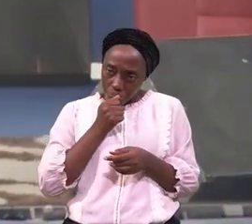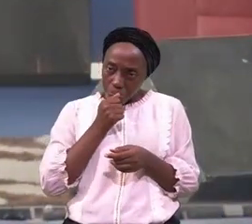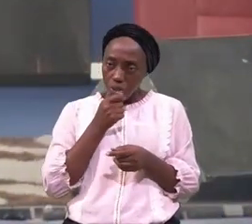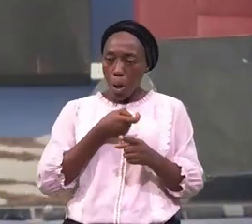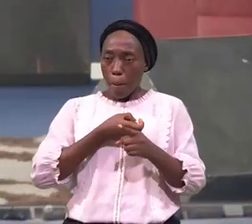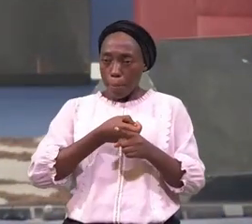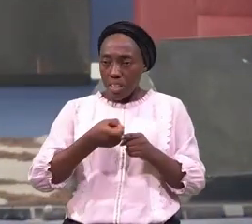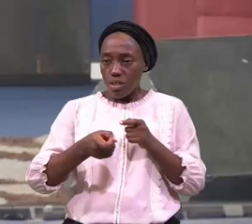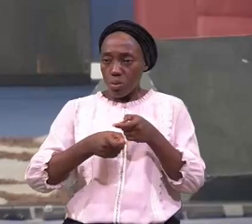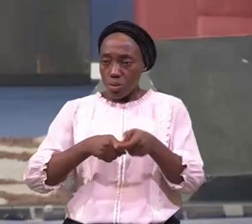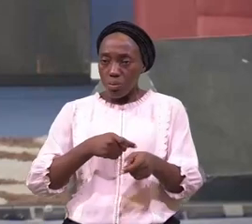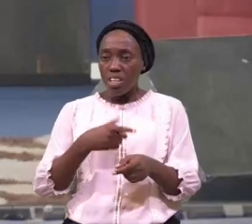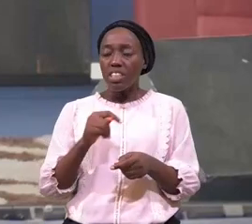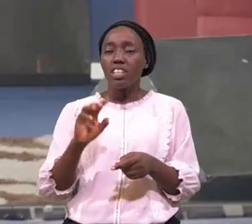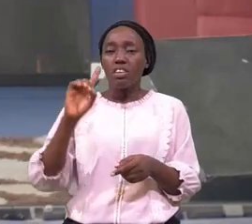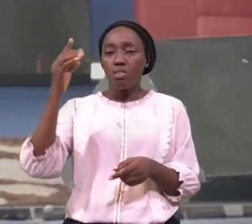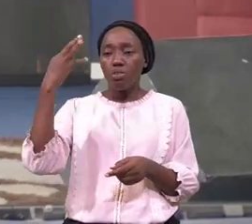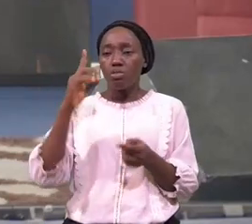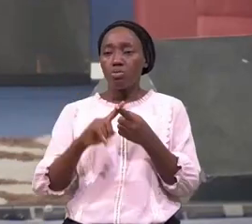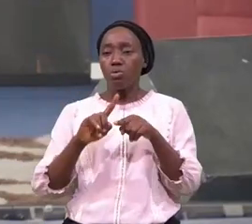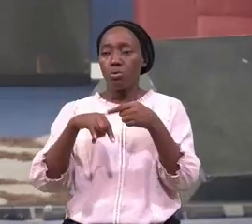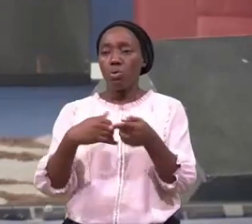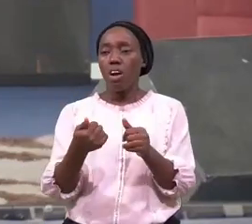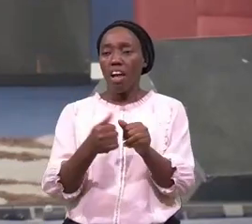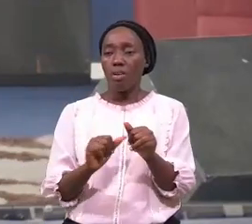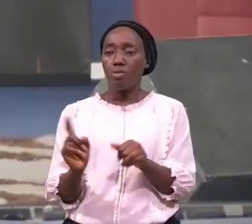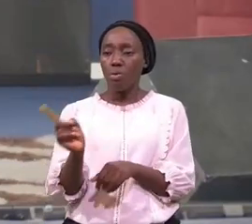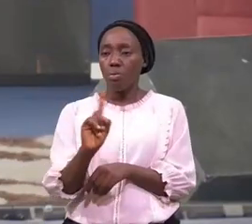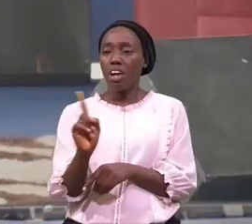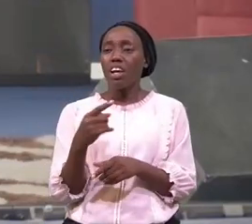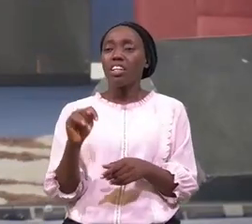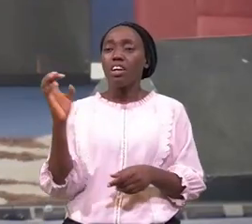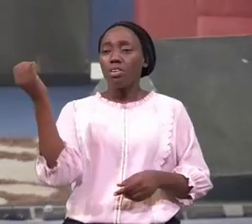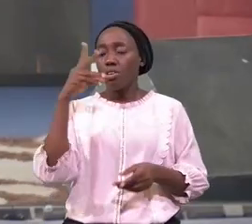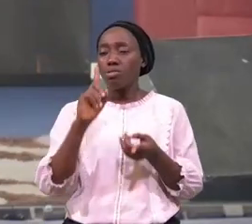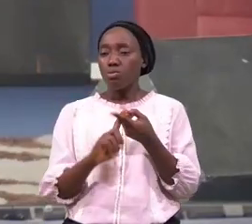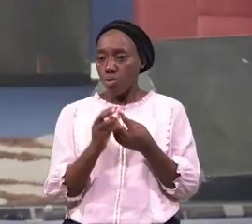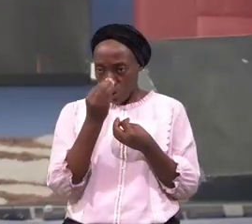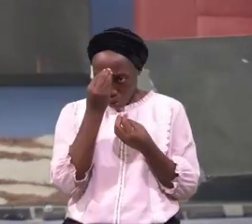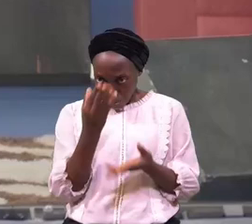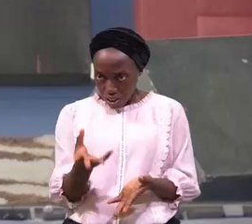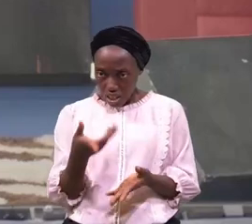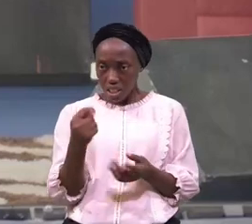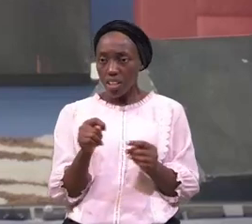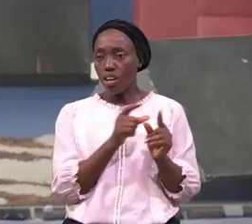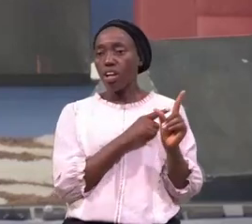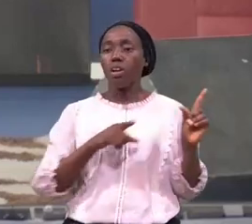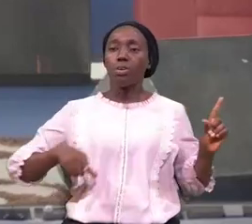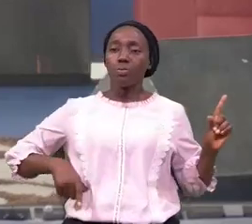persécutions. La grâce pour aller partout pour le Seigneur. La grâce pour obéir au